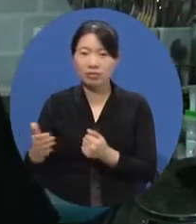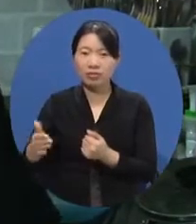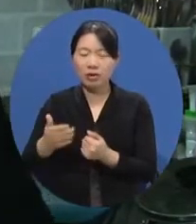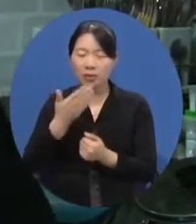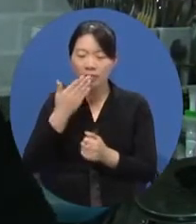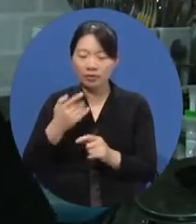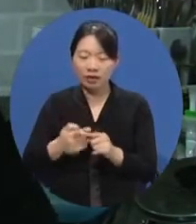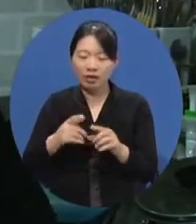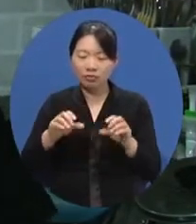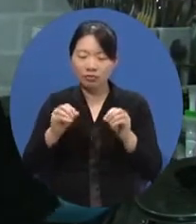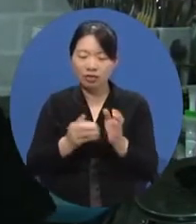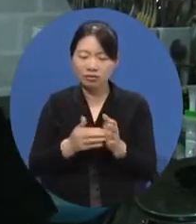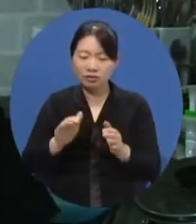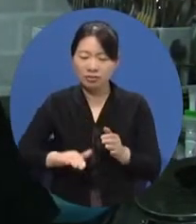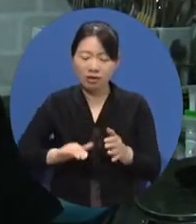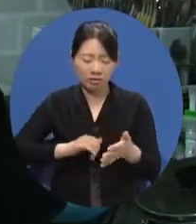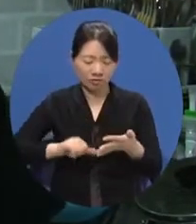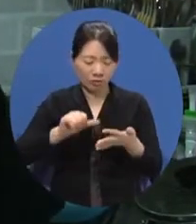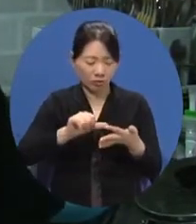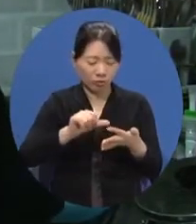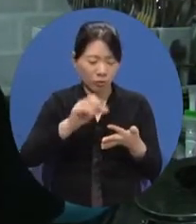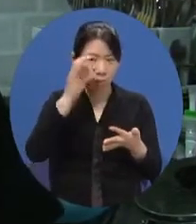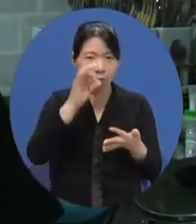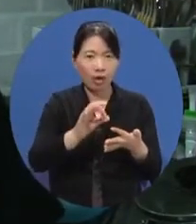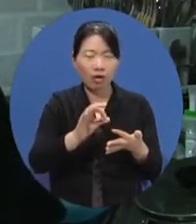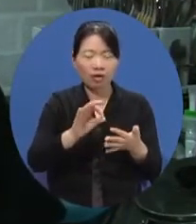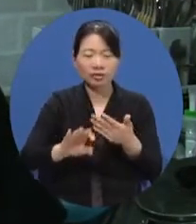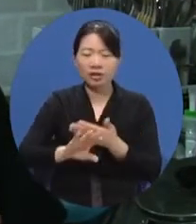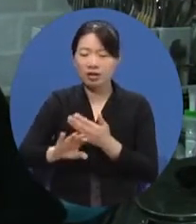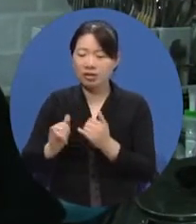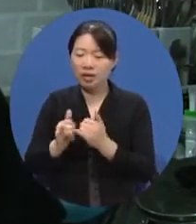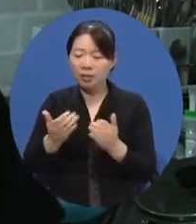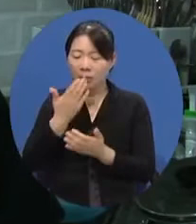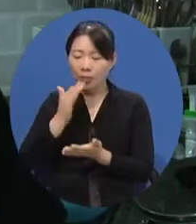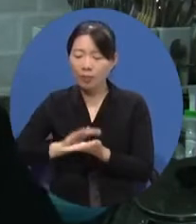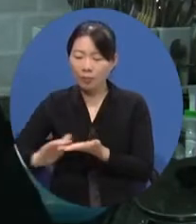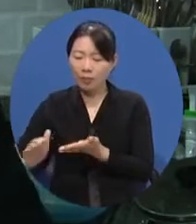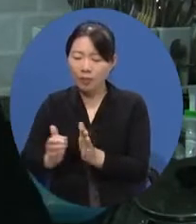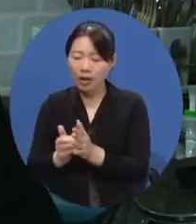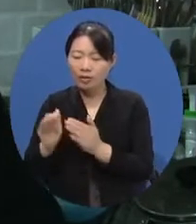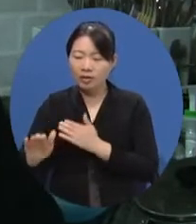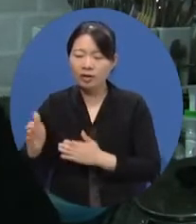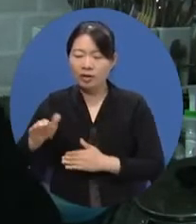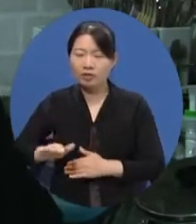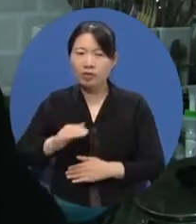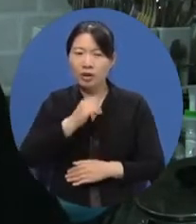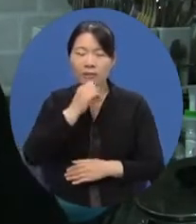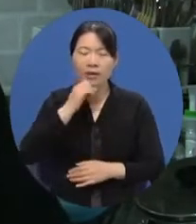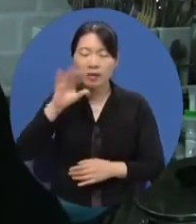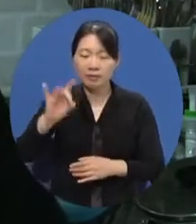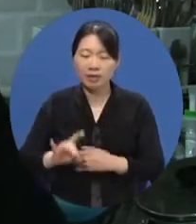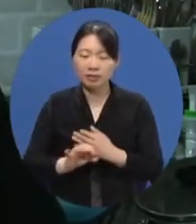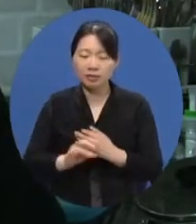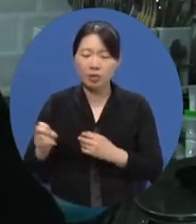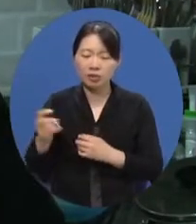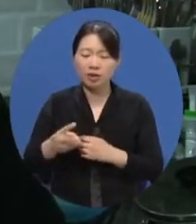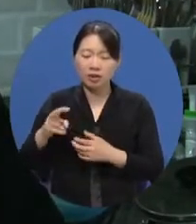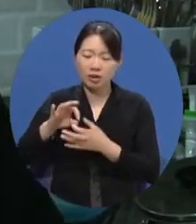먹다 중단한다든지 뭐 이런 게 있는데 얘는요 딴 사람이 다 먹고 난 후에도 자기 입맛에 맞은 거기 계속